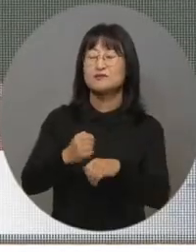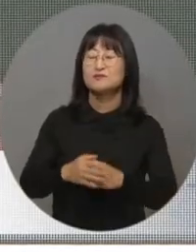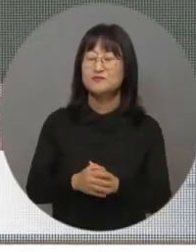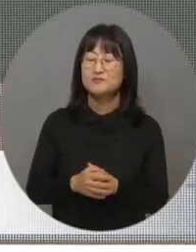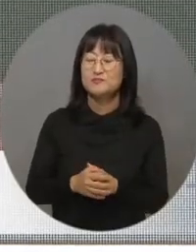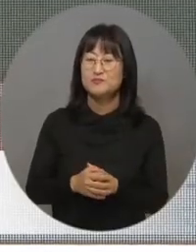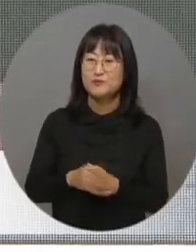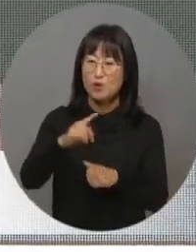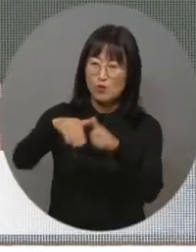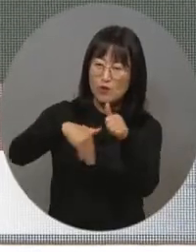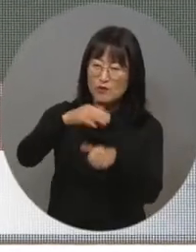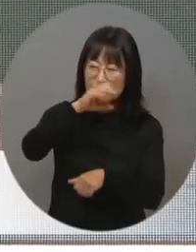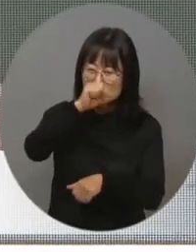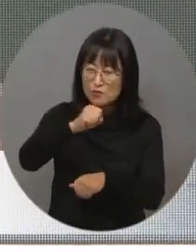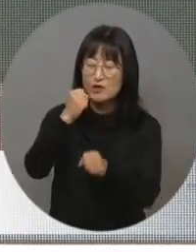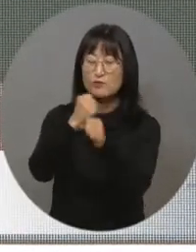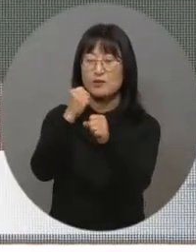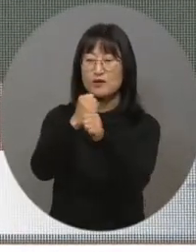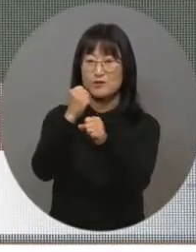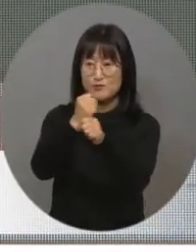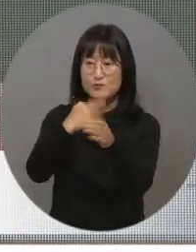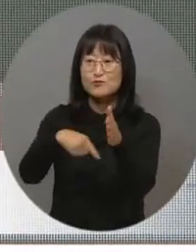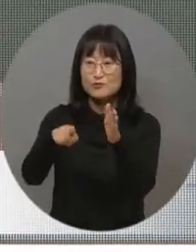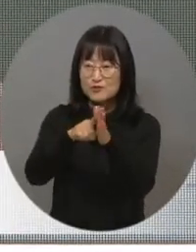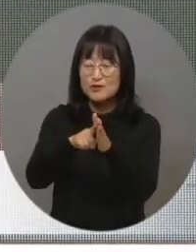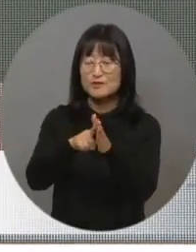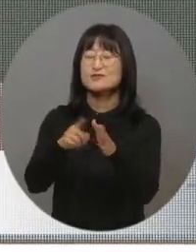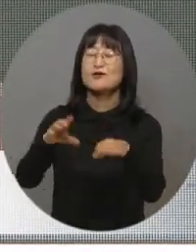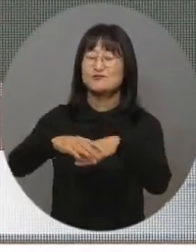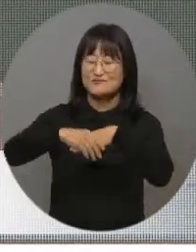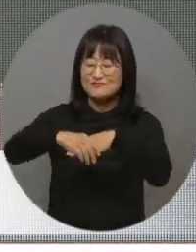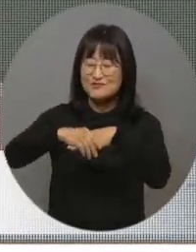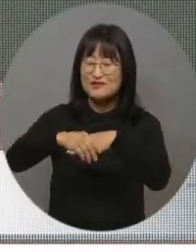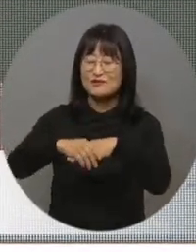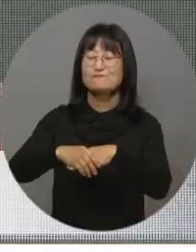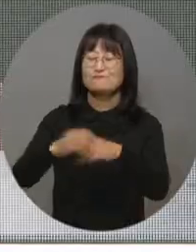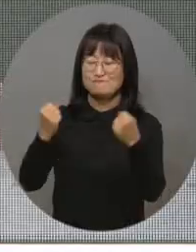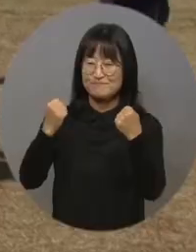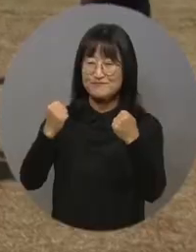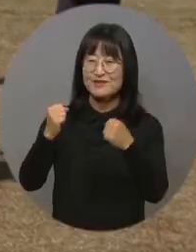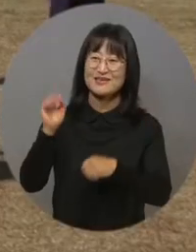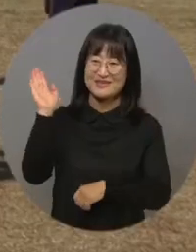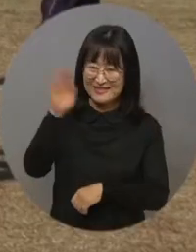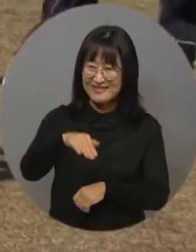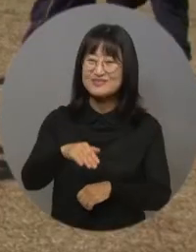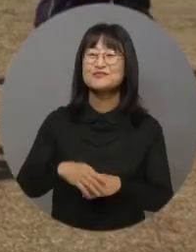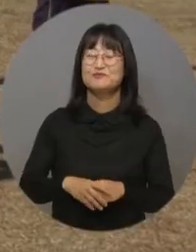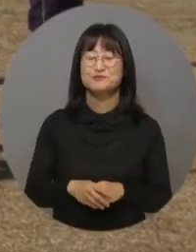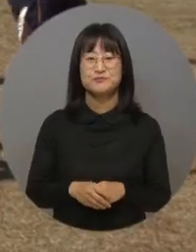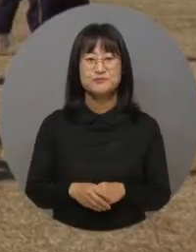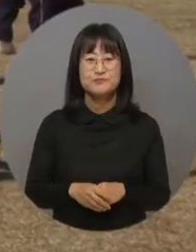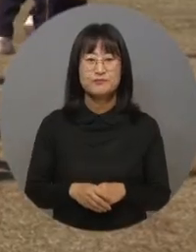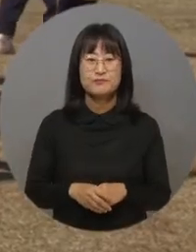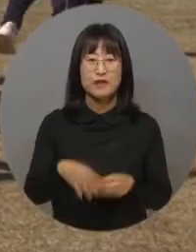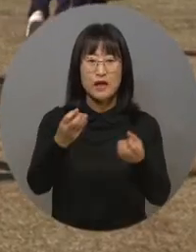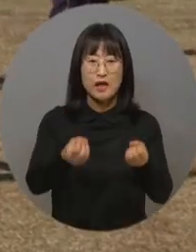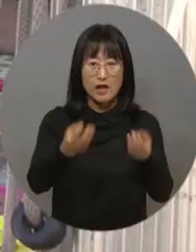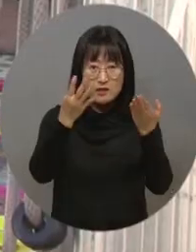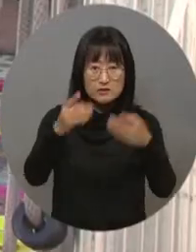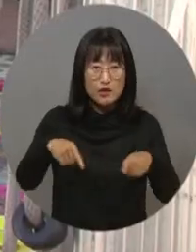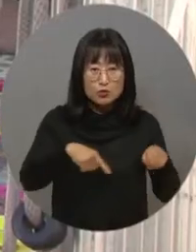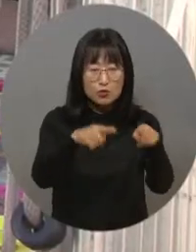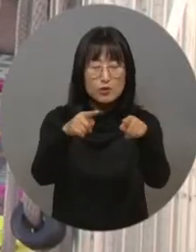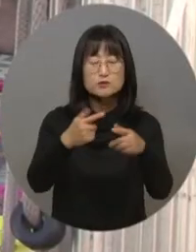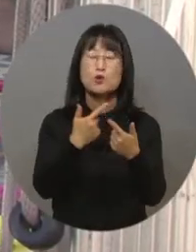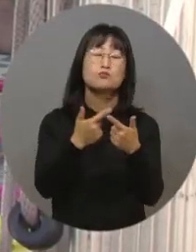그런 어떤 환경을 만들기 위해서 함께 손잡고 힘차게 나아갔으면 본 행사를 통해